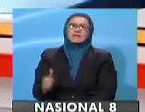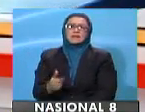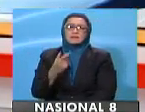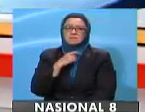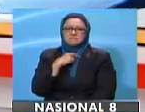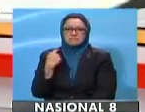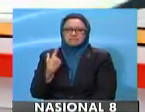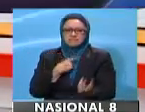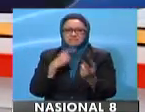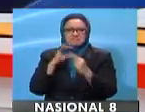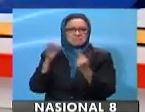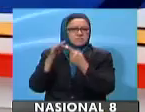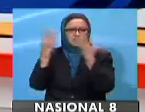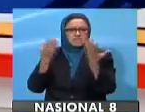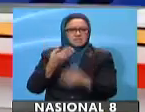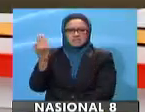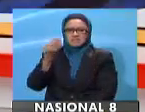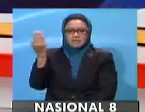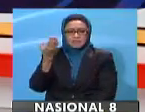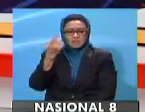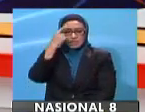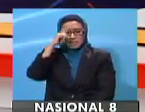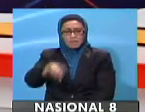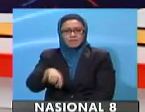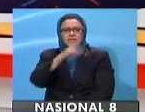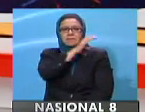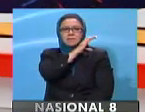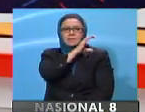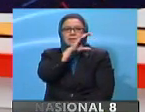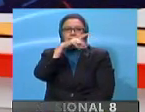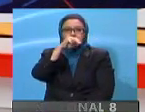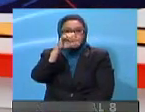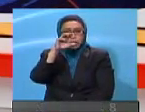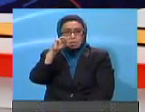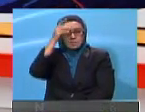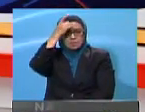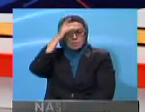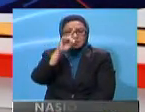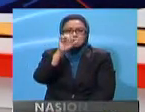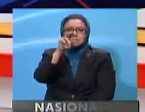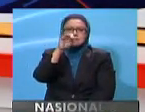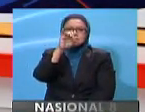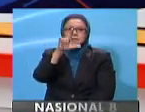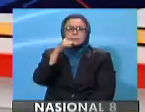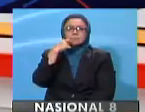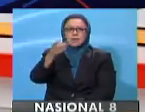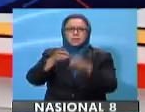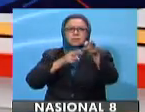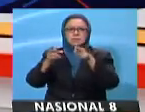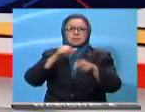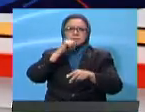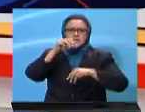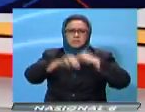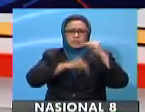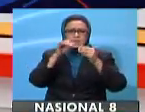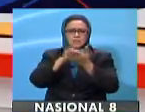Pemilihan Pengurusan Tertinggi Majlis Olimpik Malaysia MOM, Datuk Daniel Balagopal Abdullah. Beliau menyifatkan usaha tidak bermoral itu menunjukkan